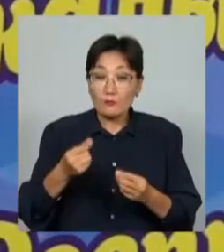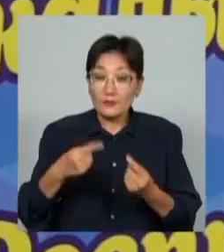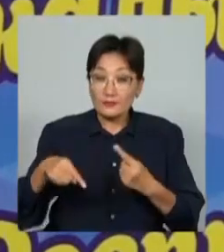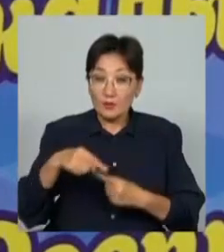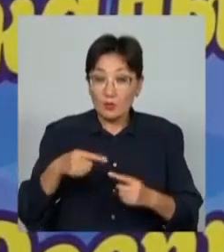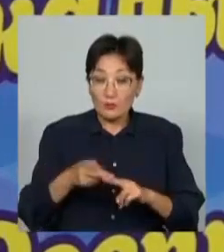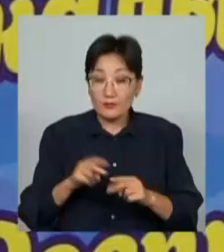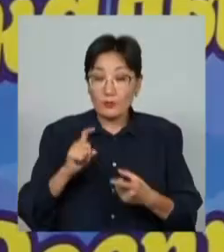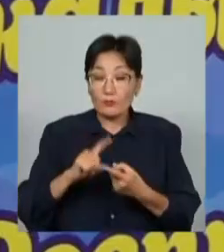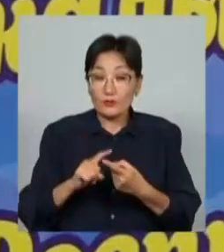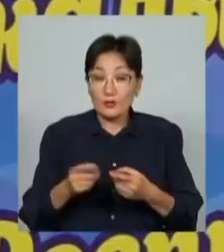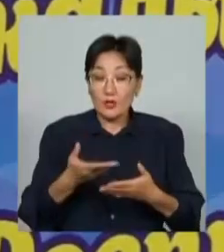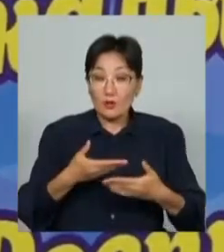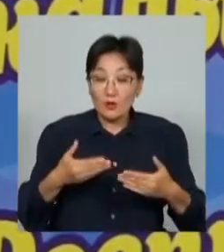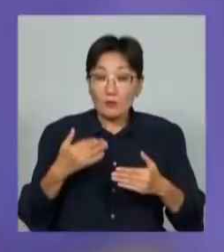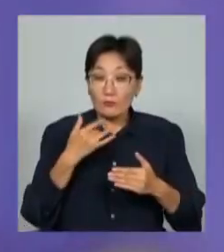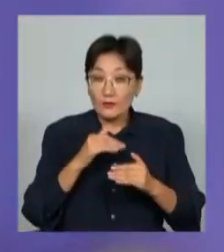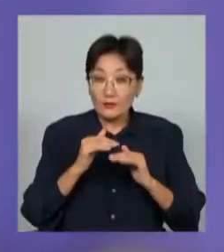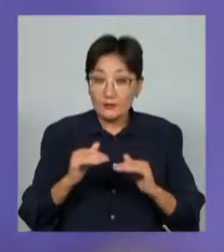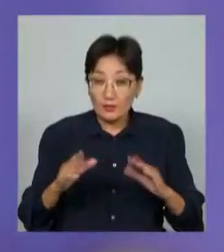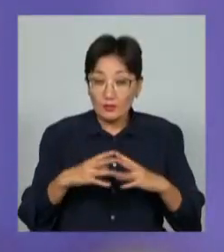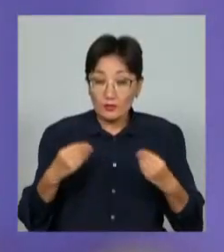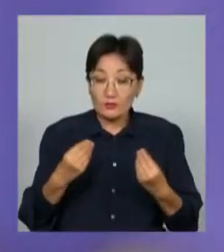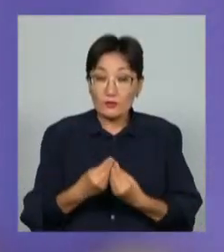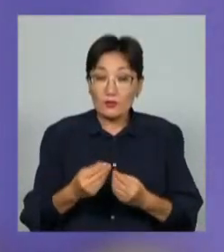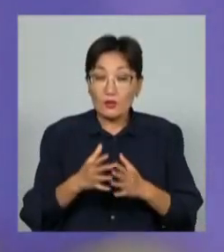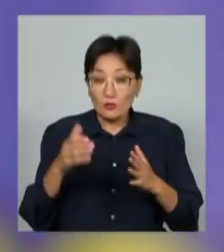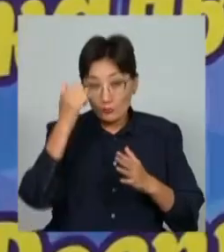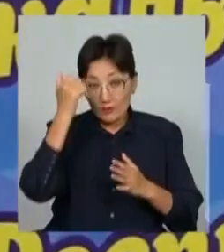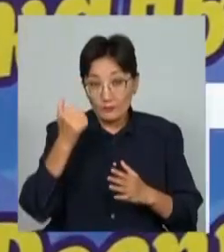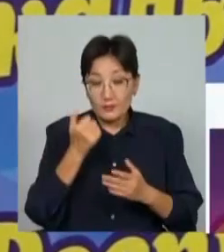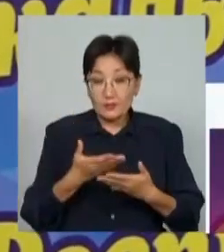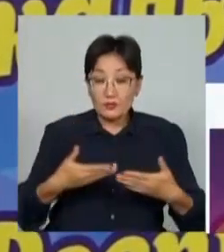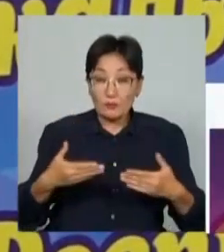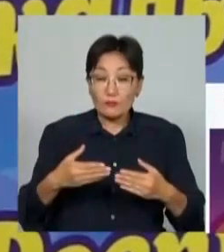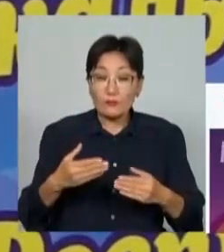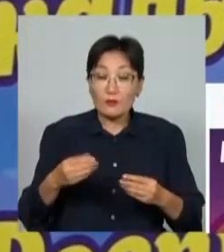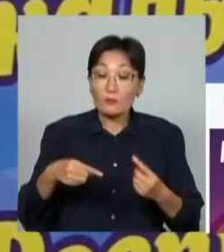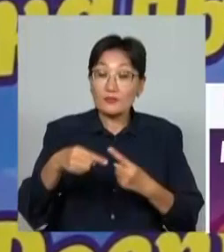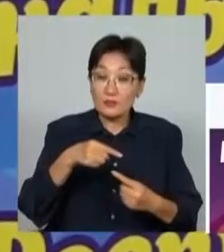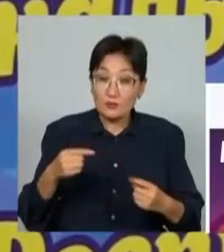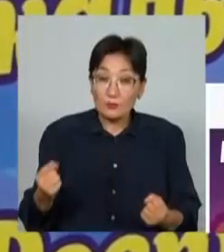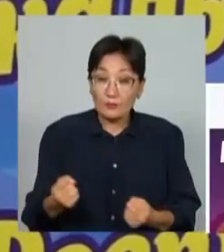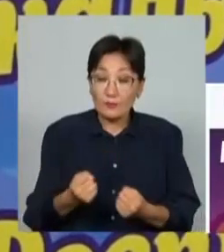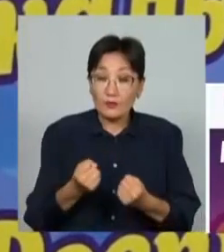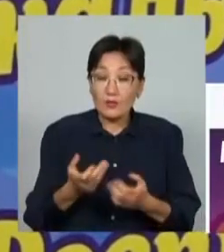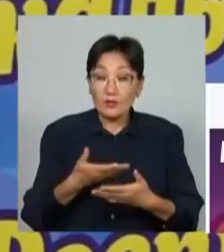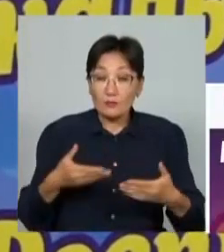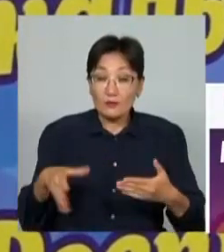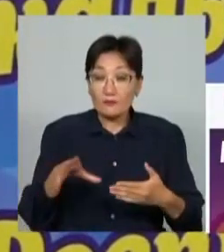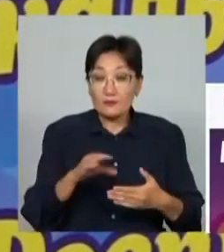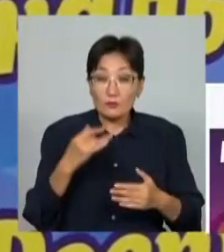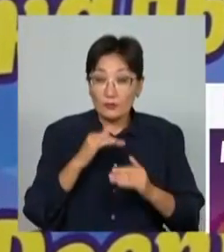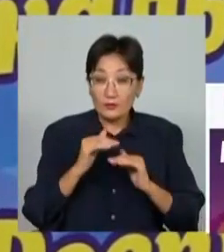Это очень плюс большой для многодетных семей. Огромная благодарность нашим спонсорам, так как для нас, для всех,